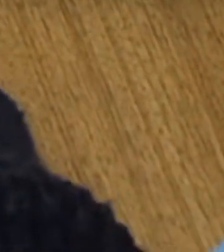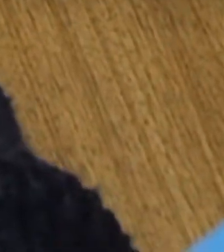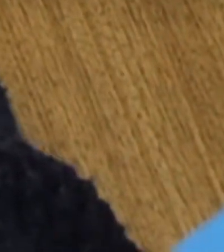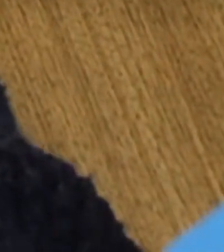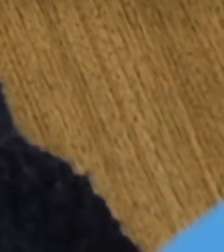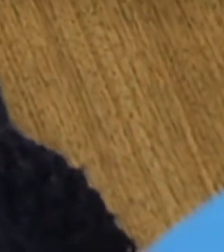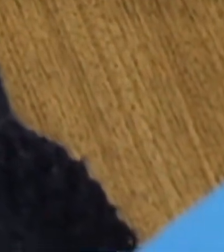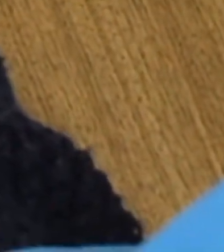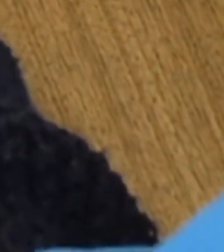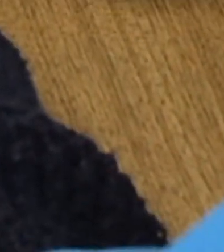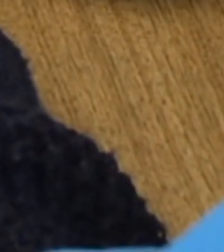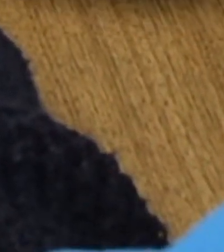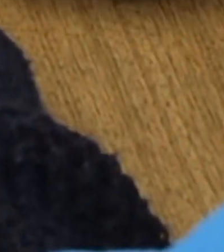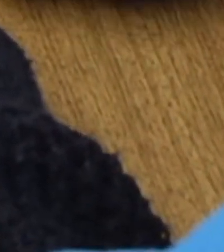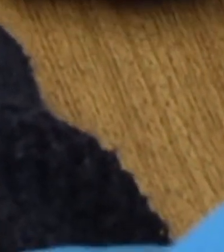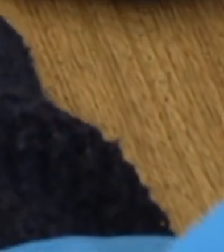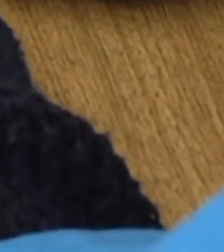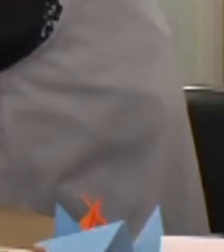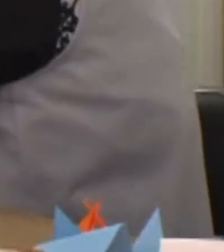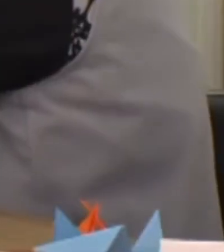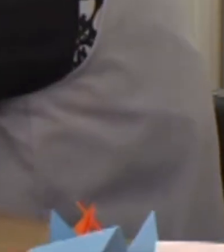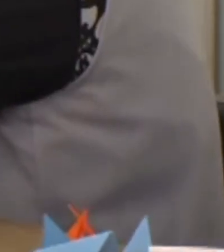をここ